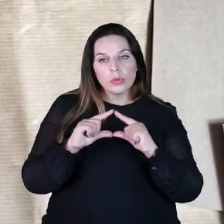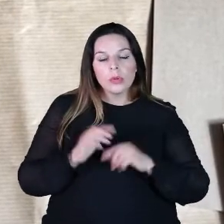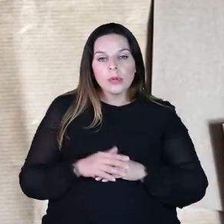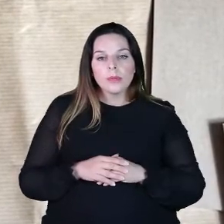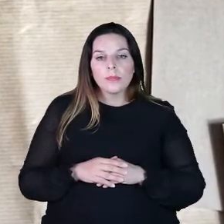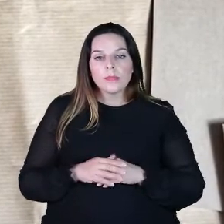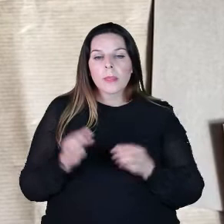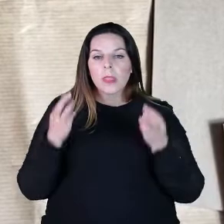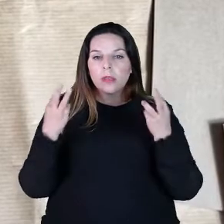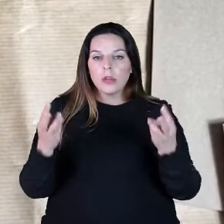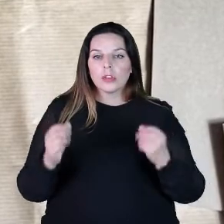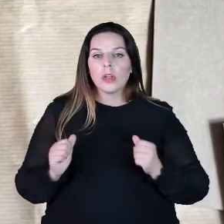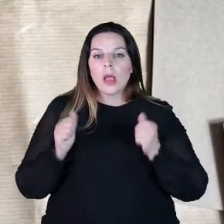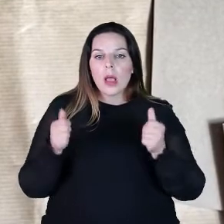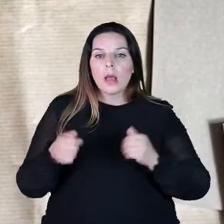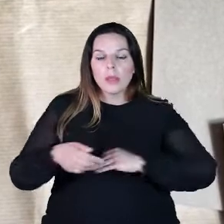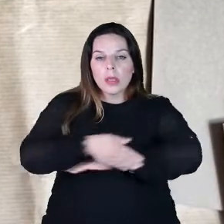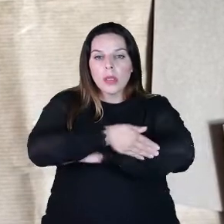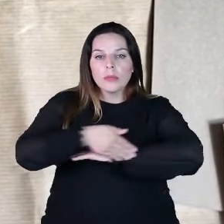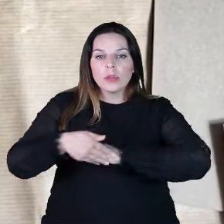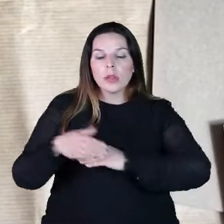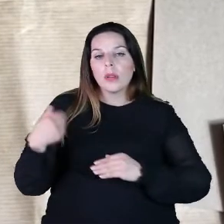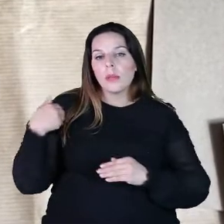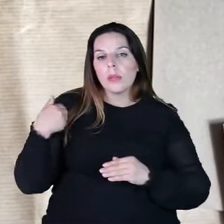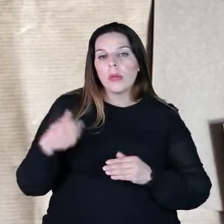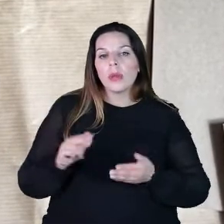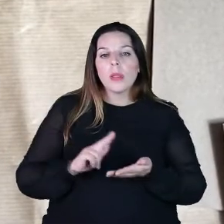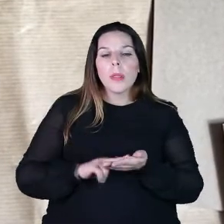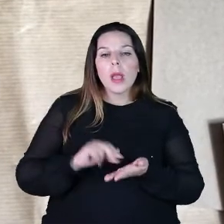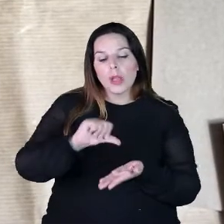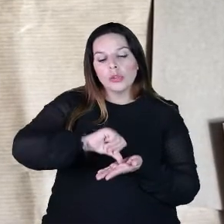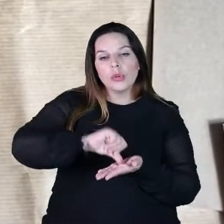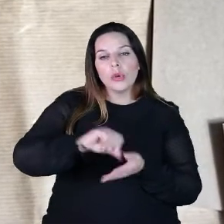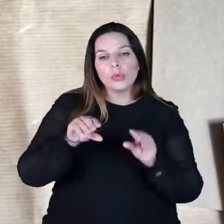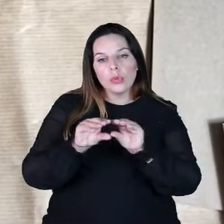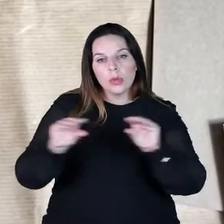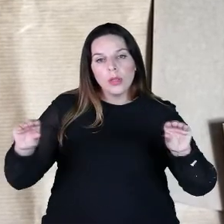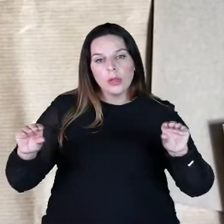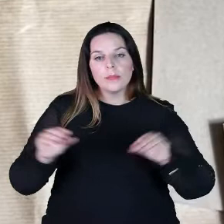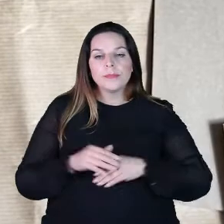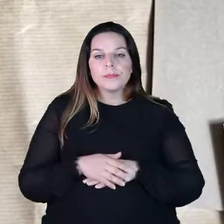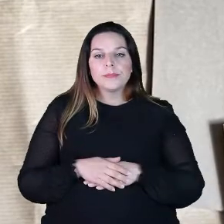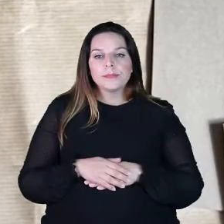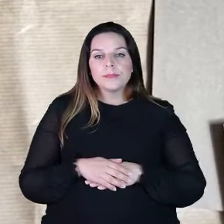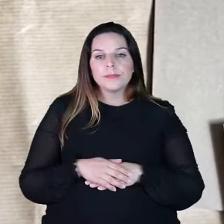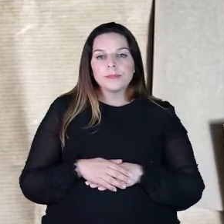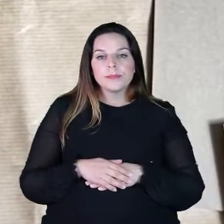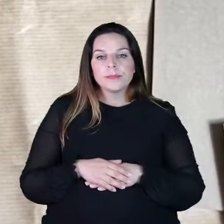Ważne, żeby brzegi tych trójkątów były dopasowane do tej środkowej kreski.